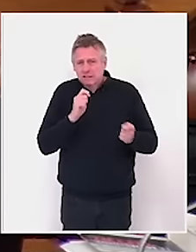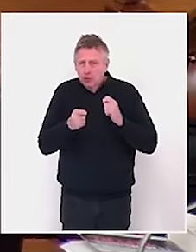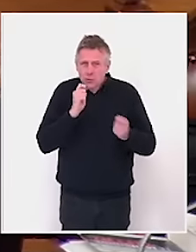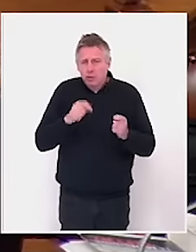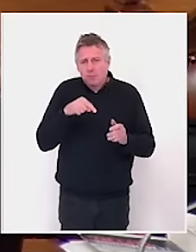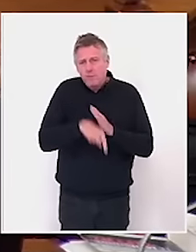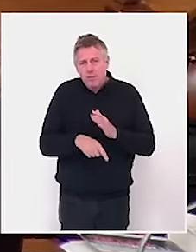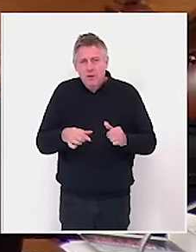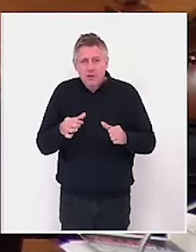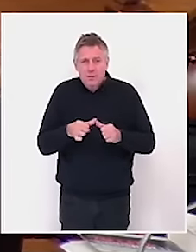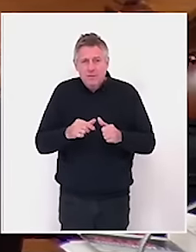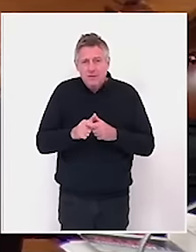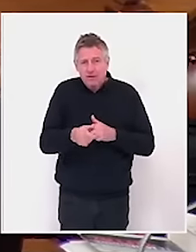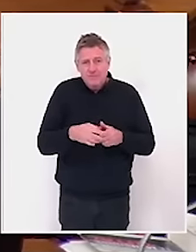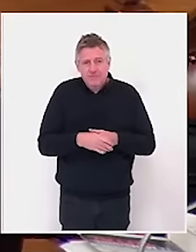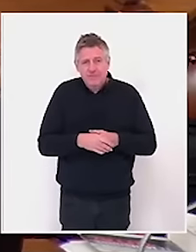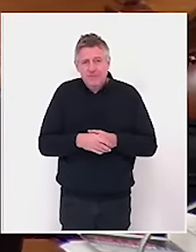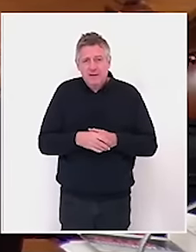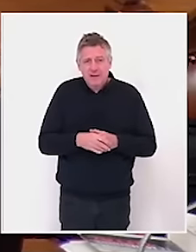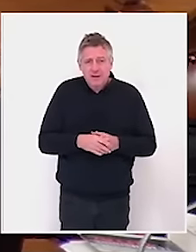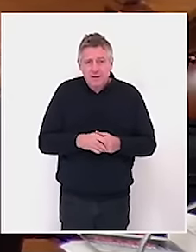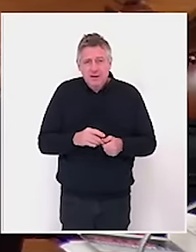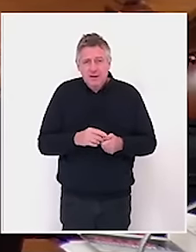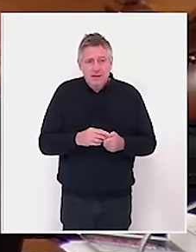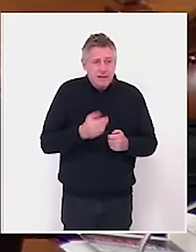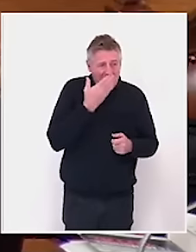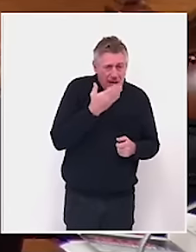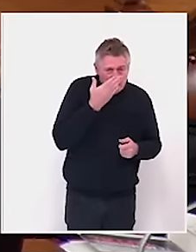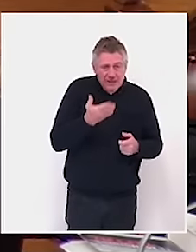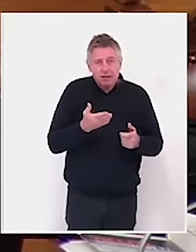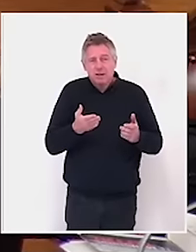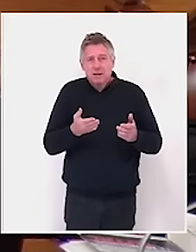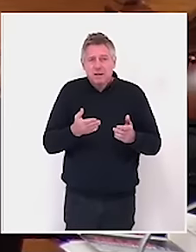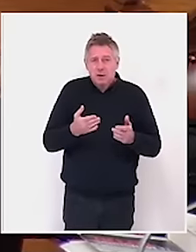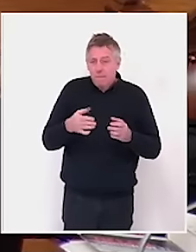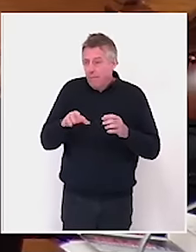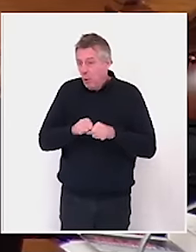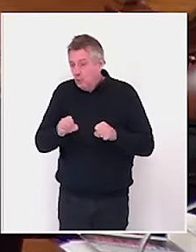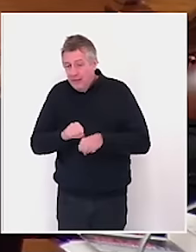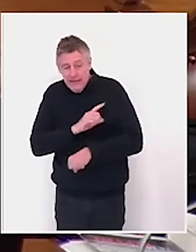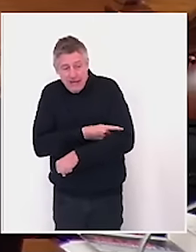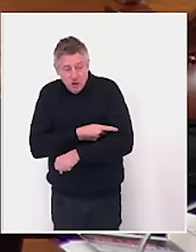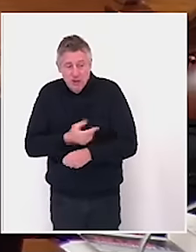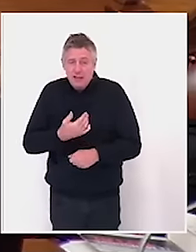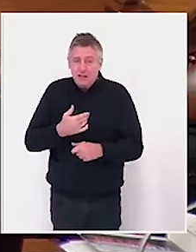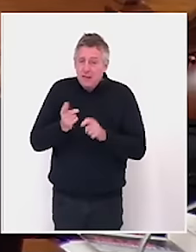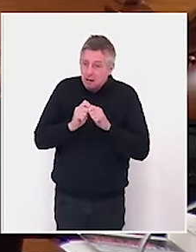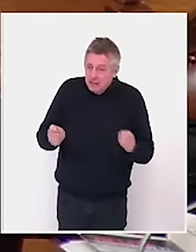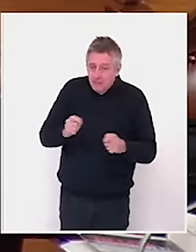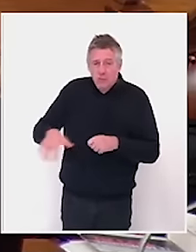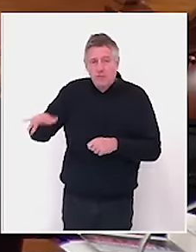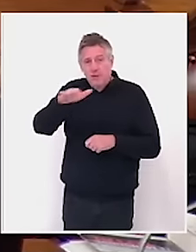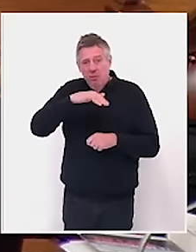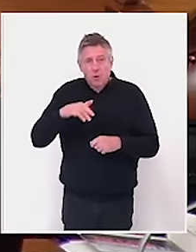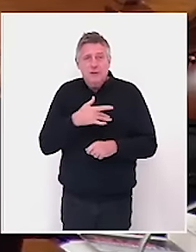qu'on voit comment, parce que ça, le truc n'est pas simple, hein, entre le gaz, comment on produit l'énergie aujourd'hui de manière respectueuse envers l'environnement et la